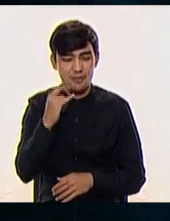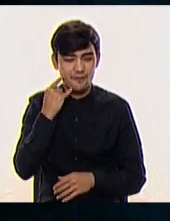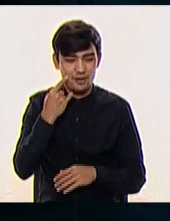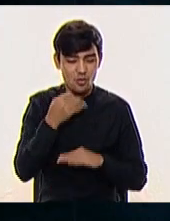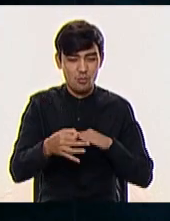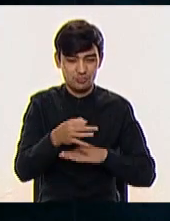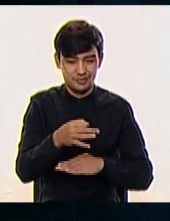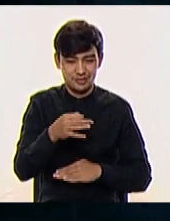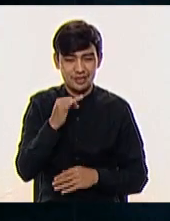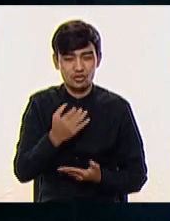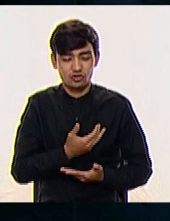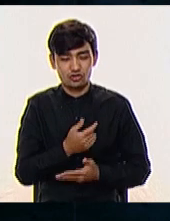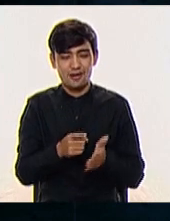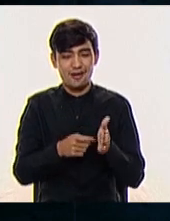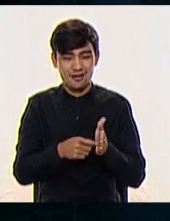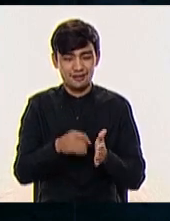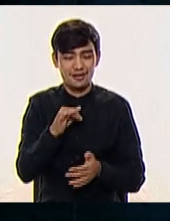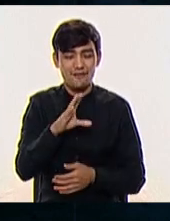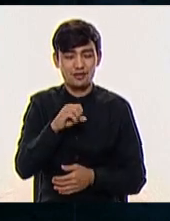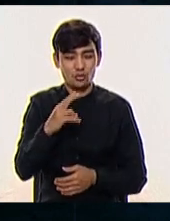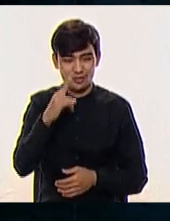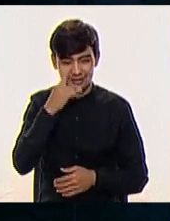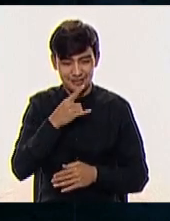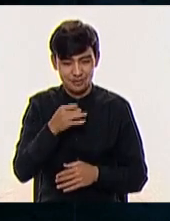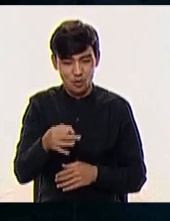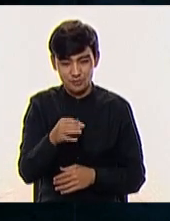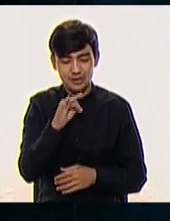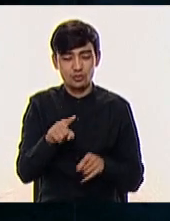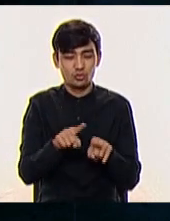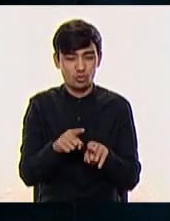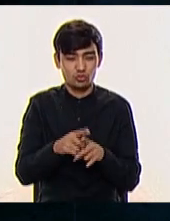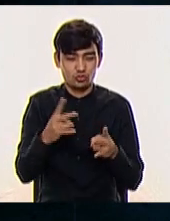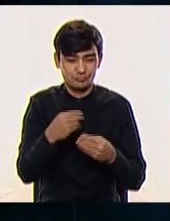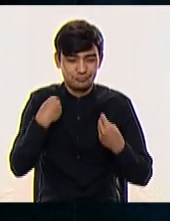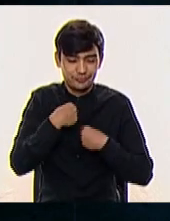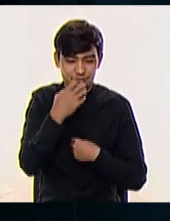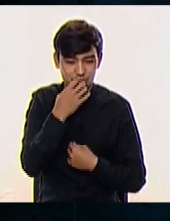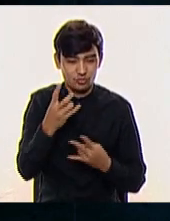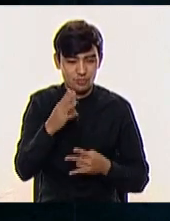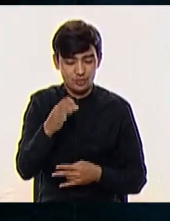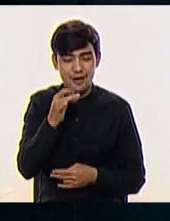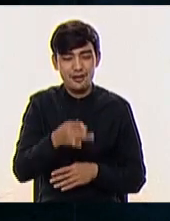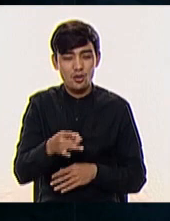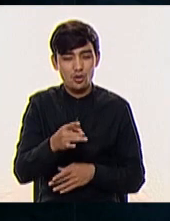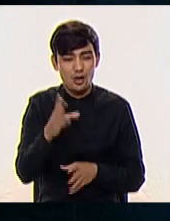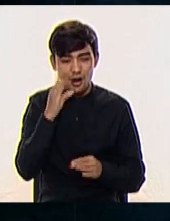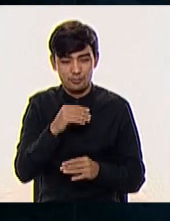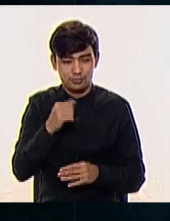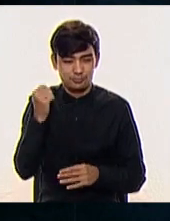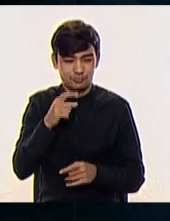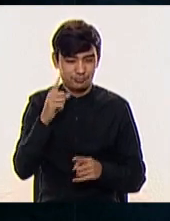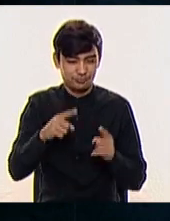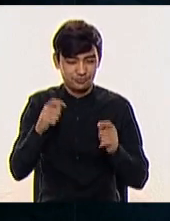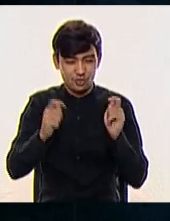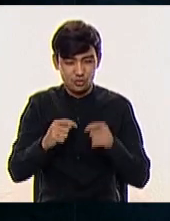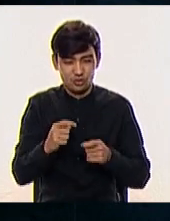Павлодарской областей. Жителям Карагандинской и Восточно-Казахстанской областей тоже надо одеться теплее. В регионах возможны грозы, град